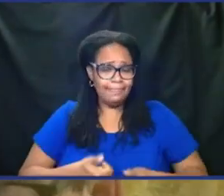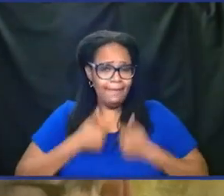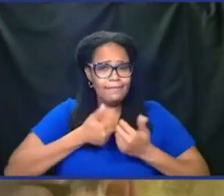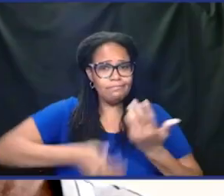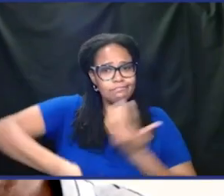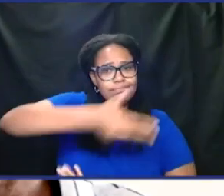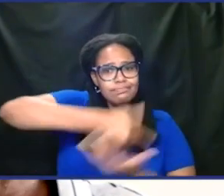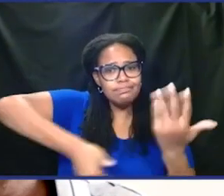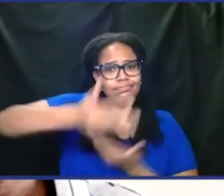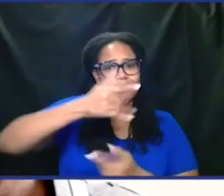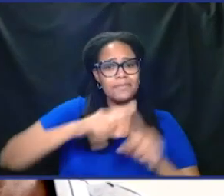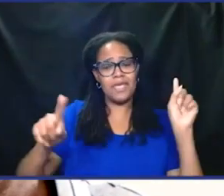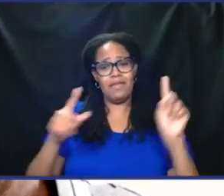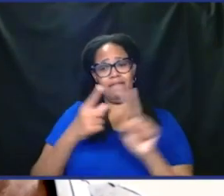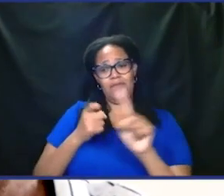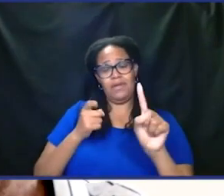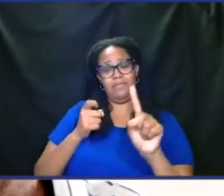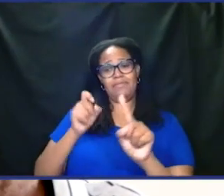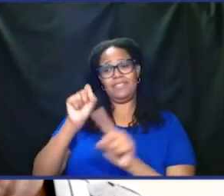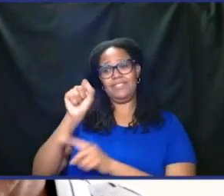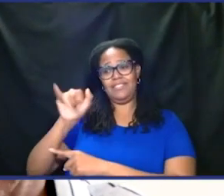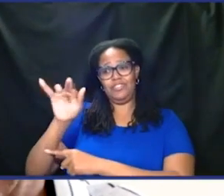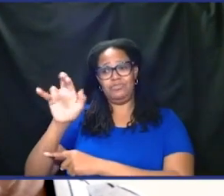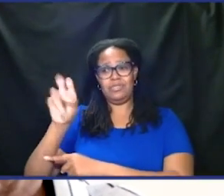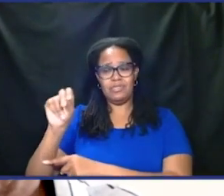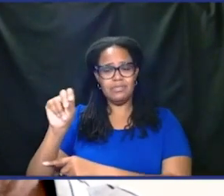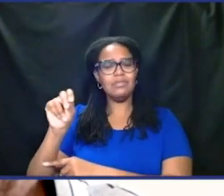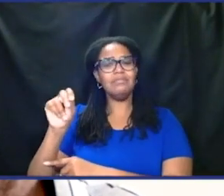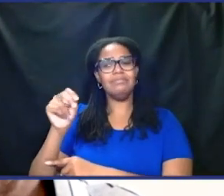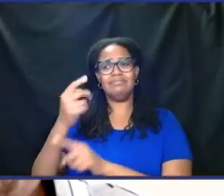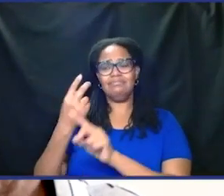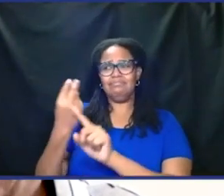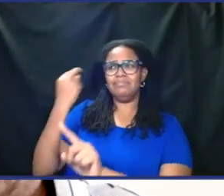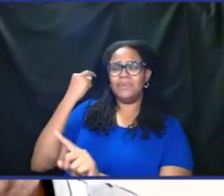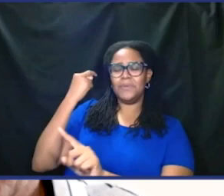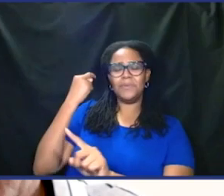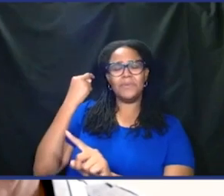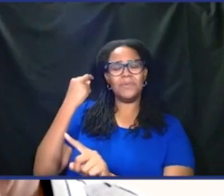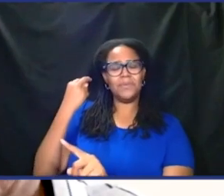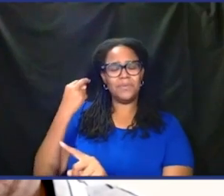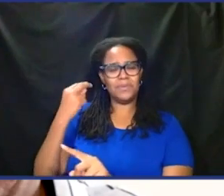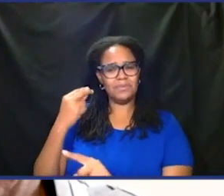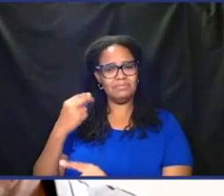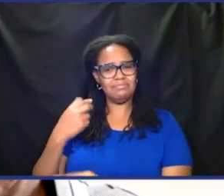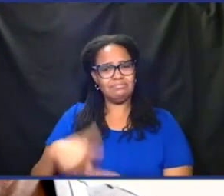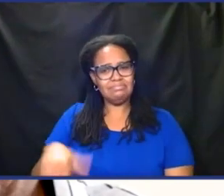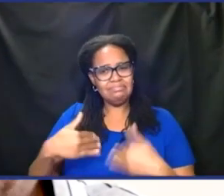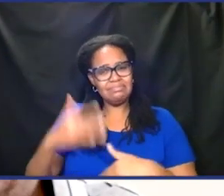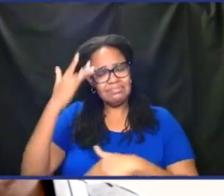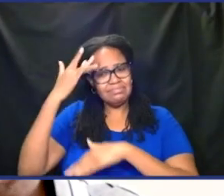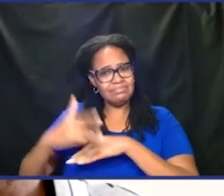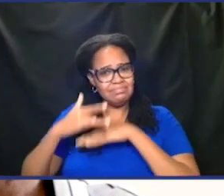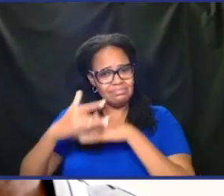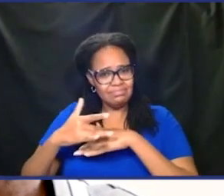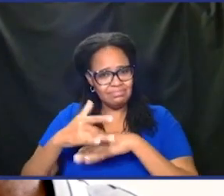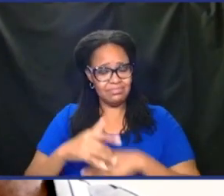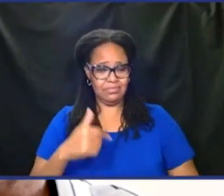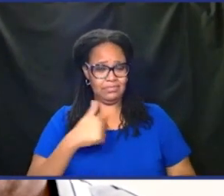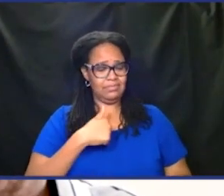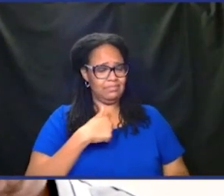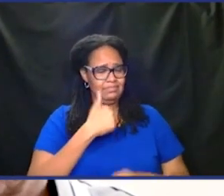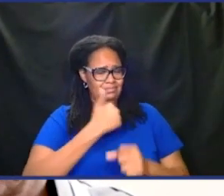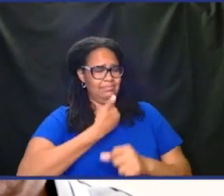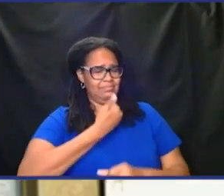behind. وقت اللي جيت من سوريا لأنه الشيء اللي شفناه هناك يعني الحرب وأهوال الحرب بعض مرات بتصير معنا